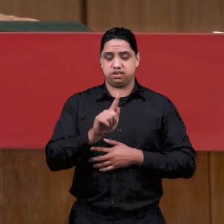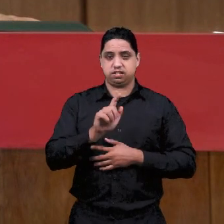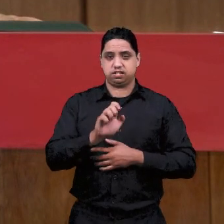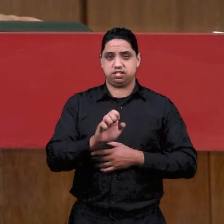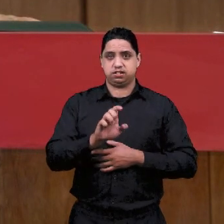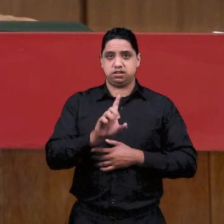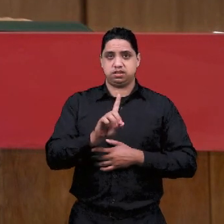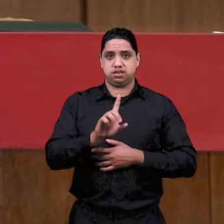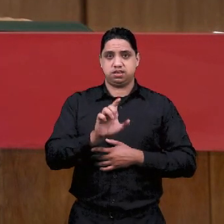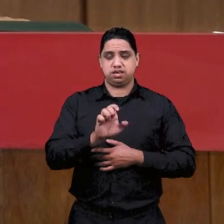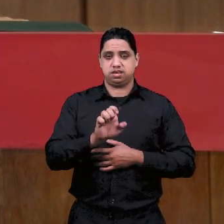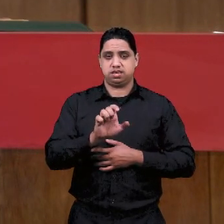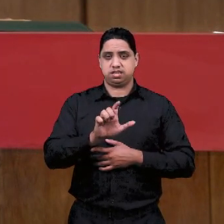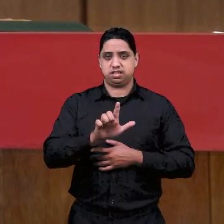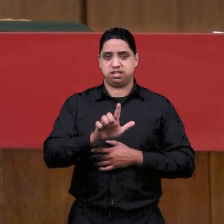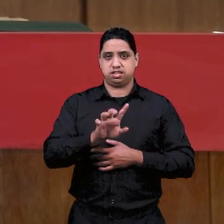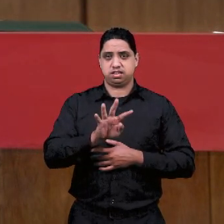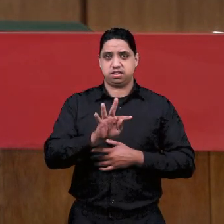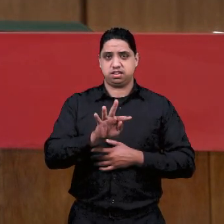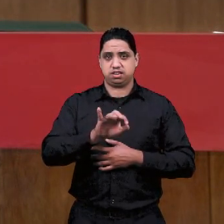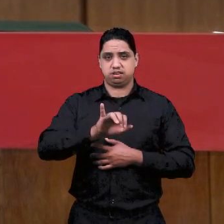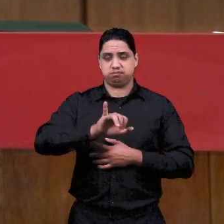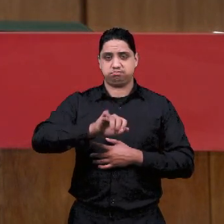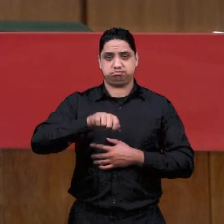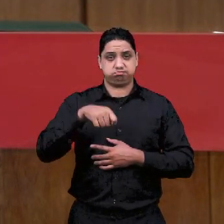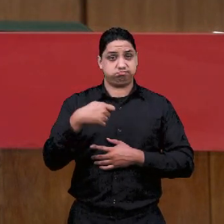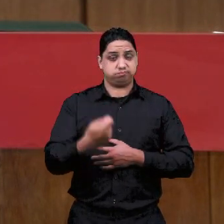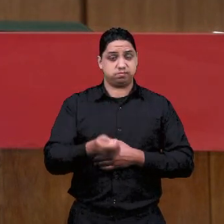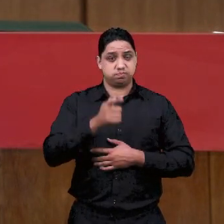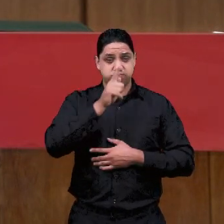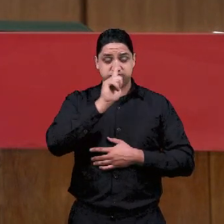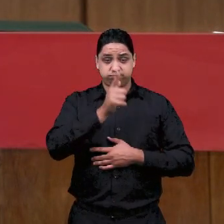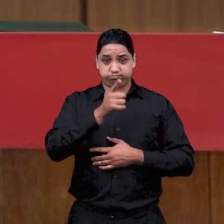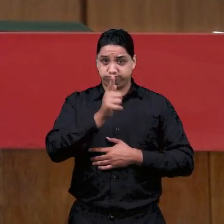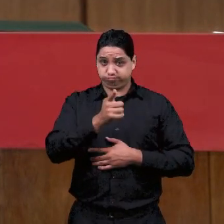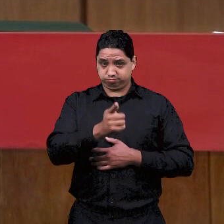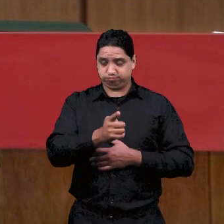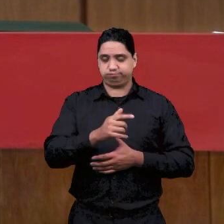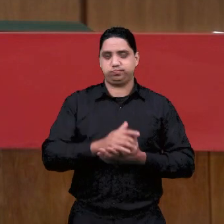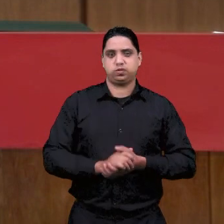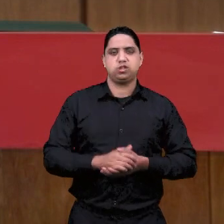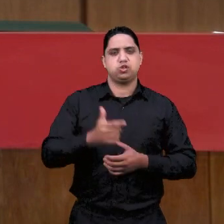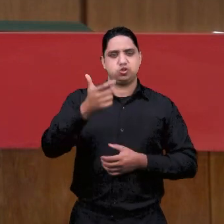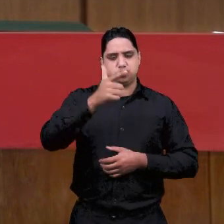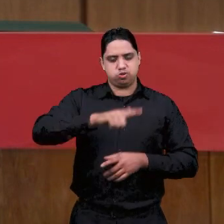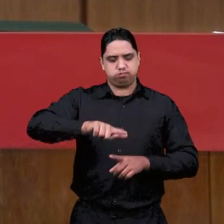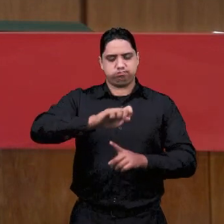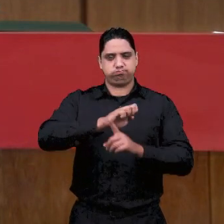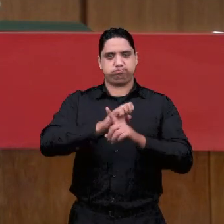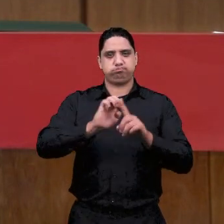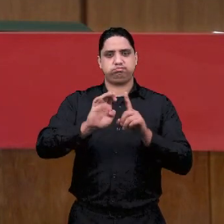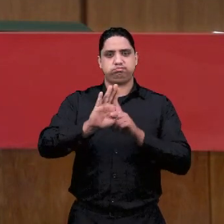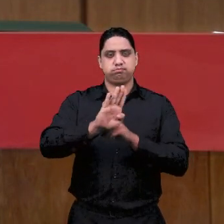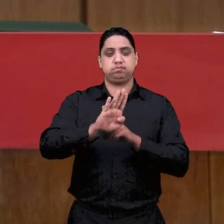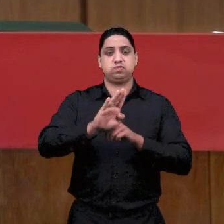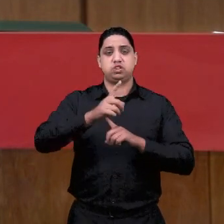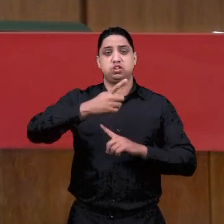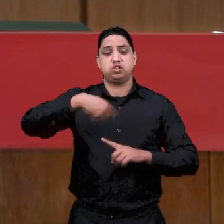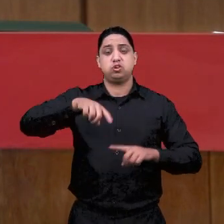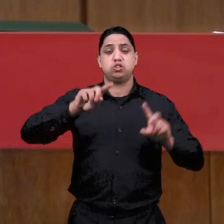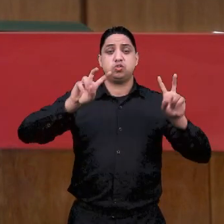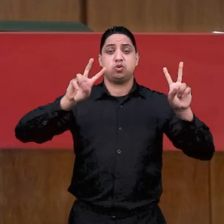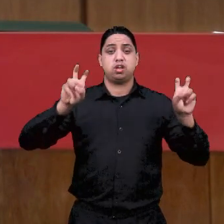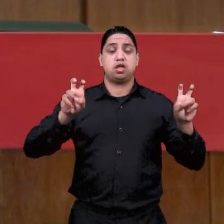dominicale. Notre sujet porte sur Joseph. Et la figure plus